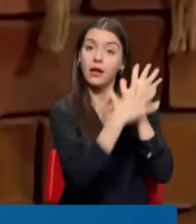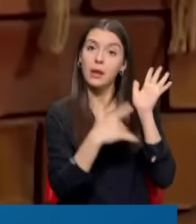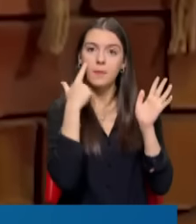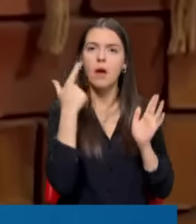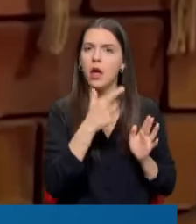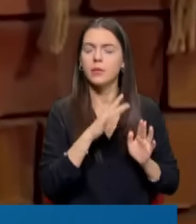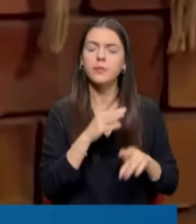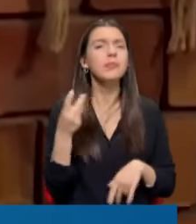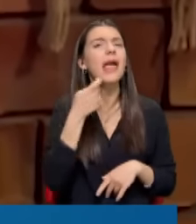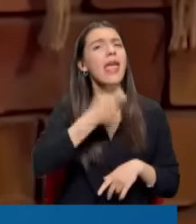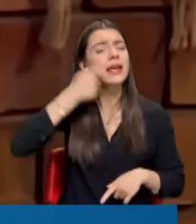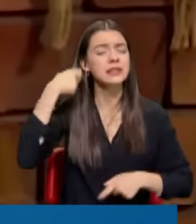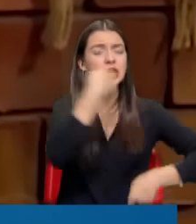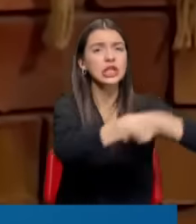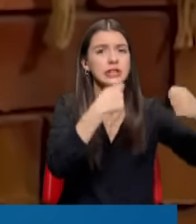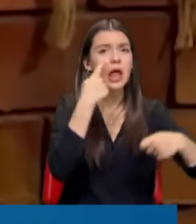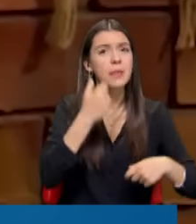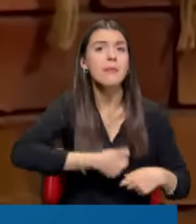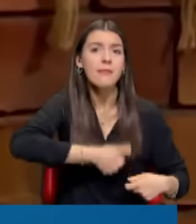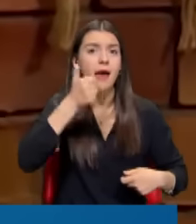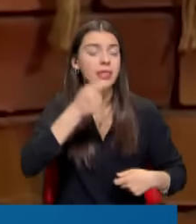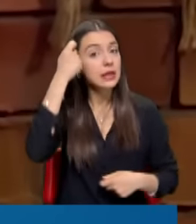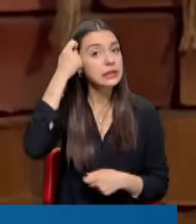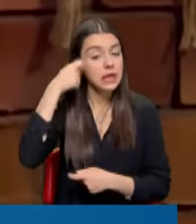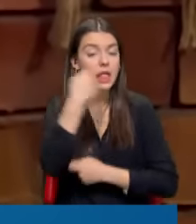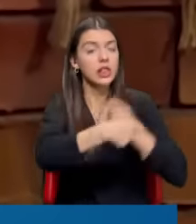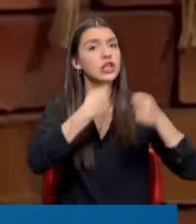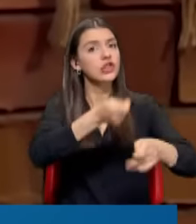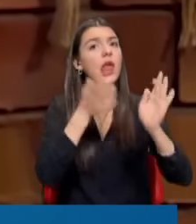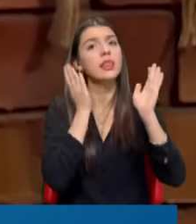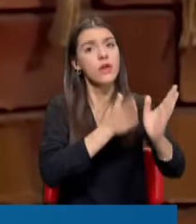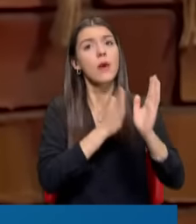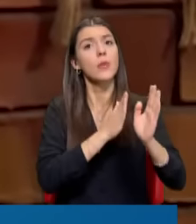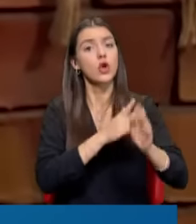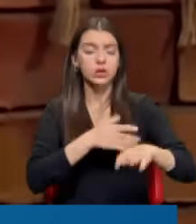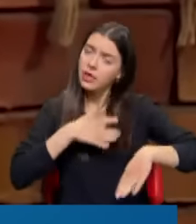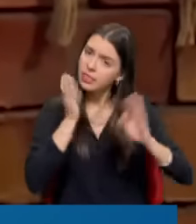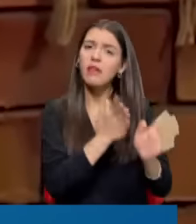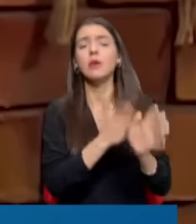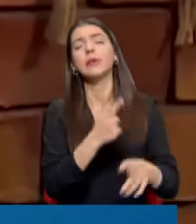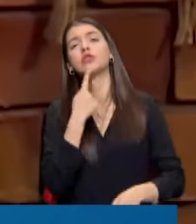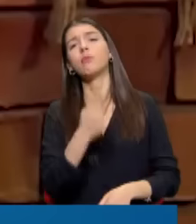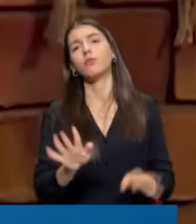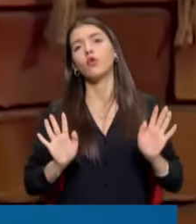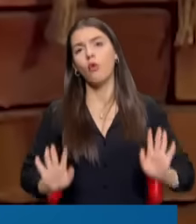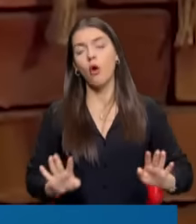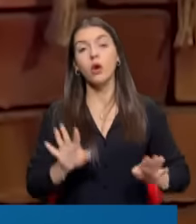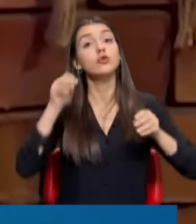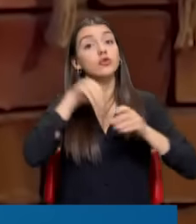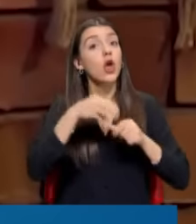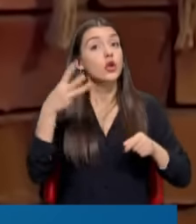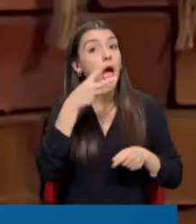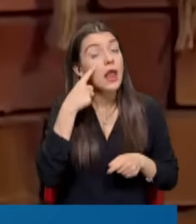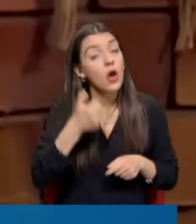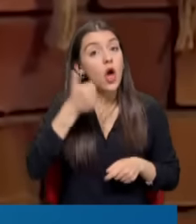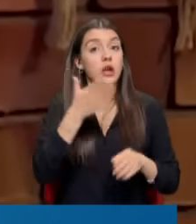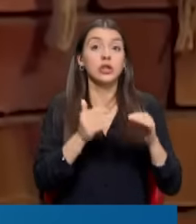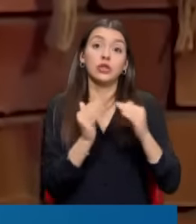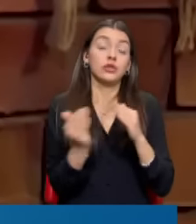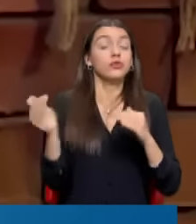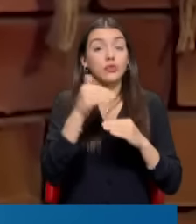Ticaret Bakanı İsrail'le ticaret yapmaya devam ediyoruz, edeceğiz diyor. Sonra da Cumhurbaşkanı çıkıyor